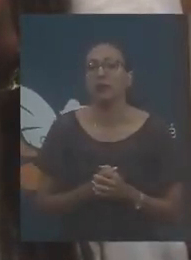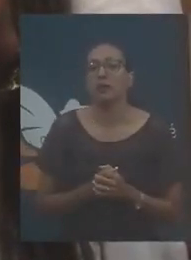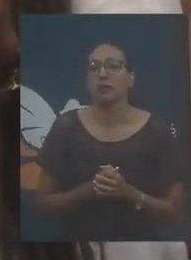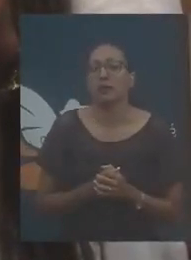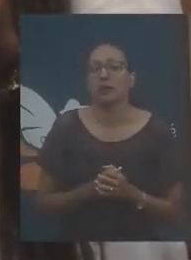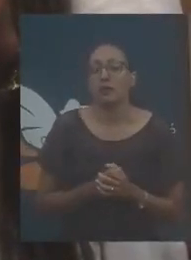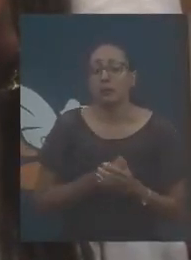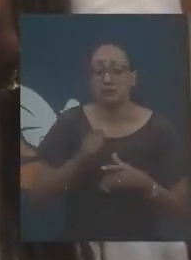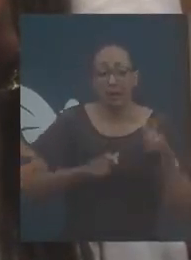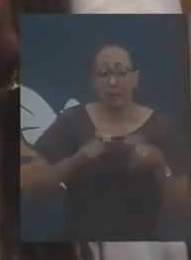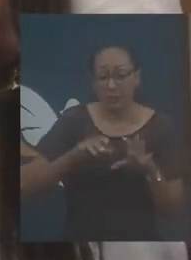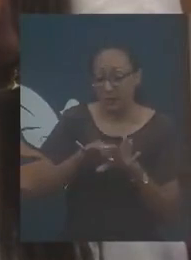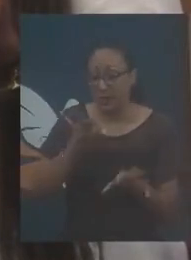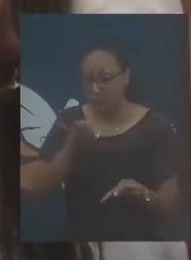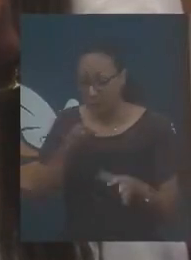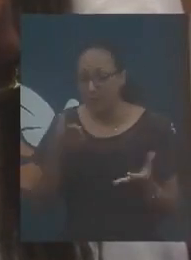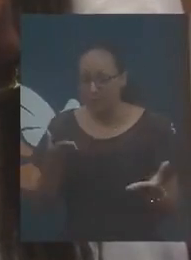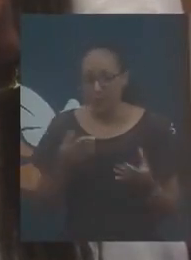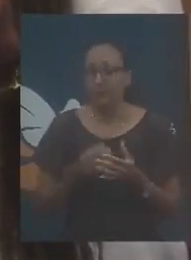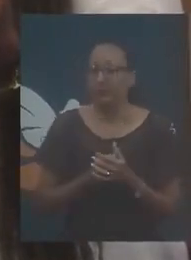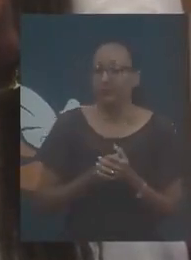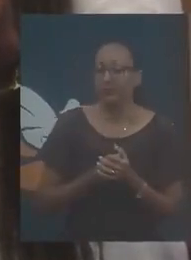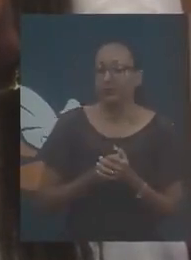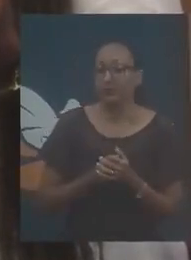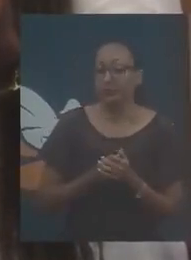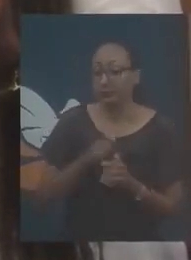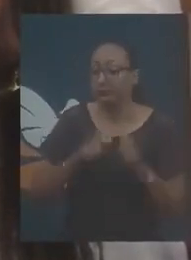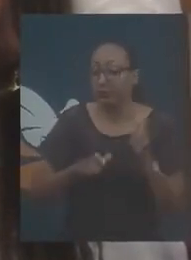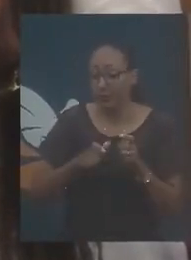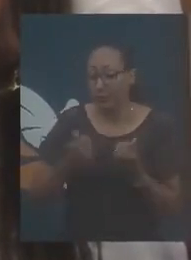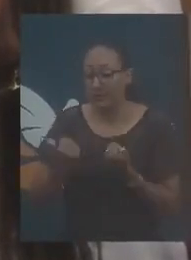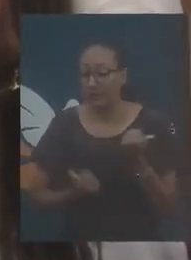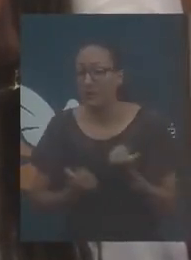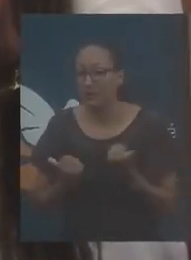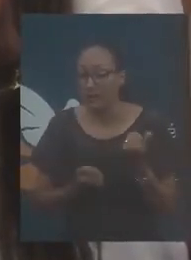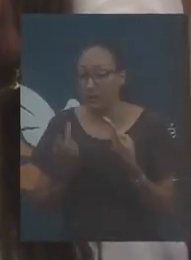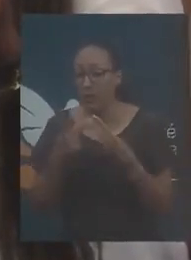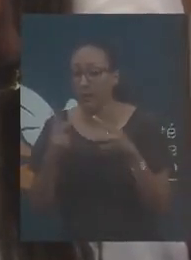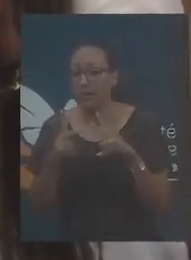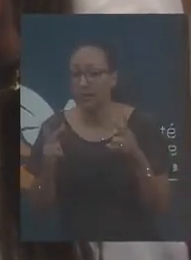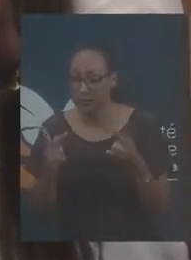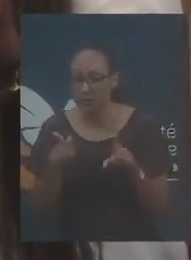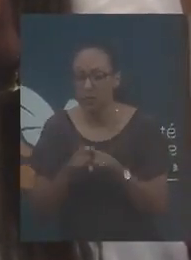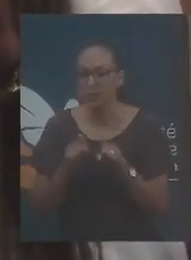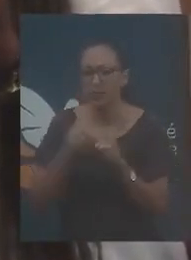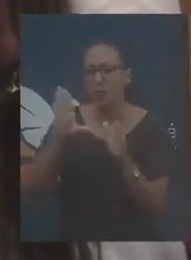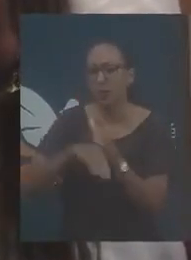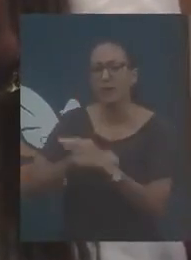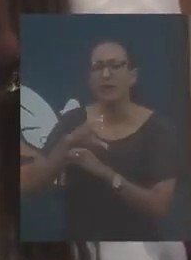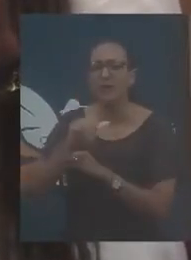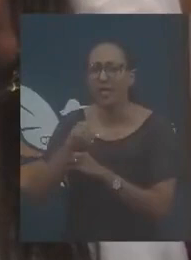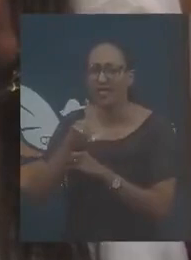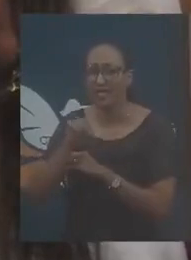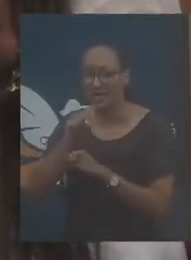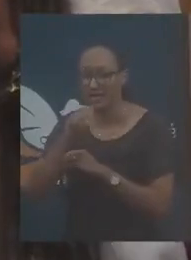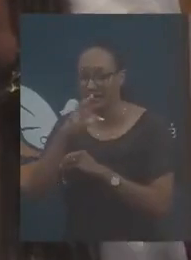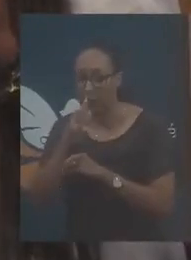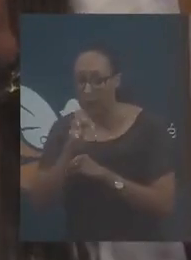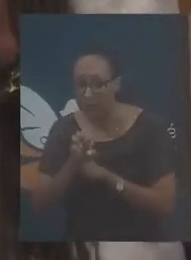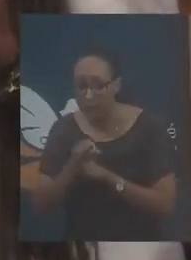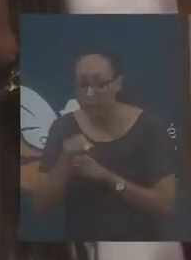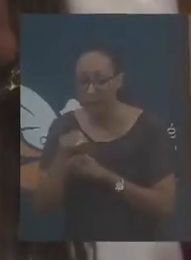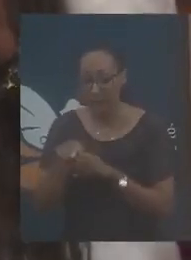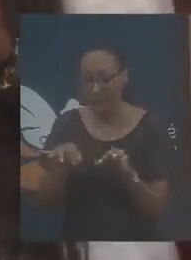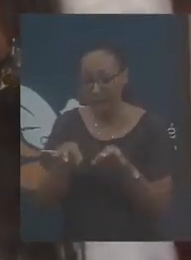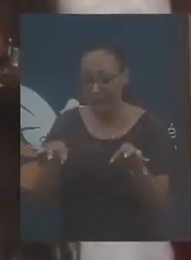aussi quelques élus et je veux nommer aussi des services d'urbanisme et notamment le cadastre. Parce que s'il n'y avait pas le cadastre,